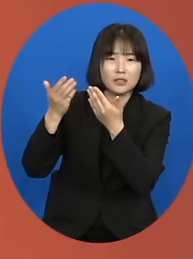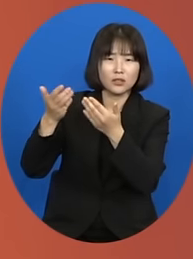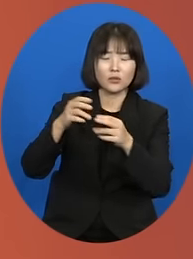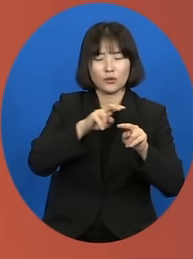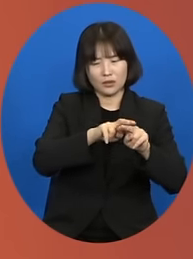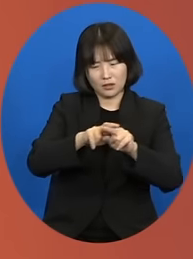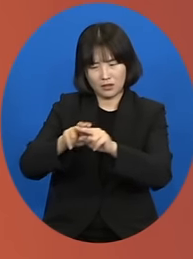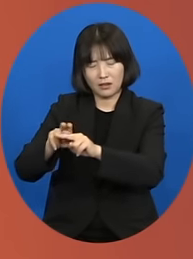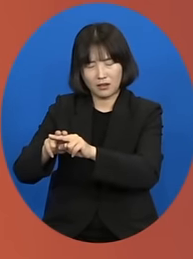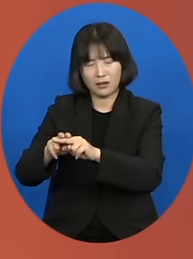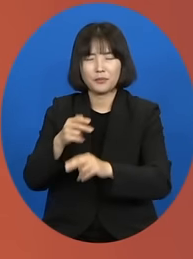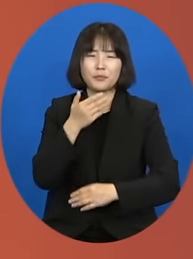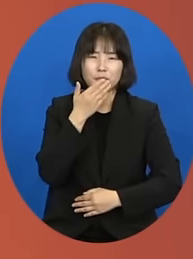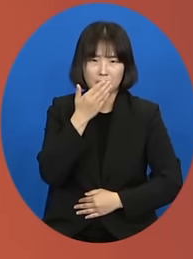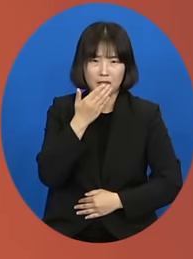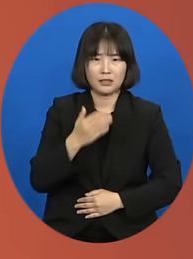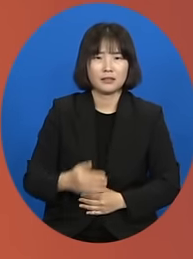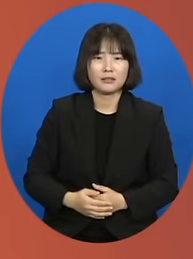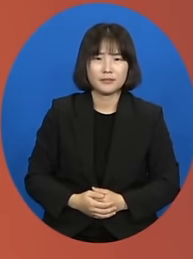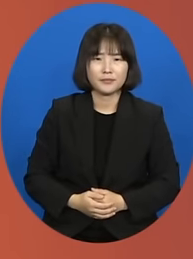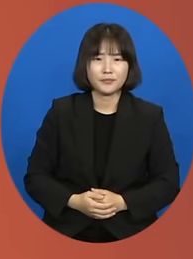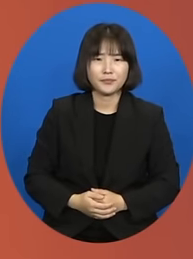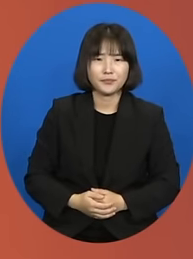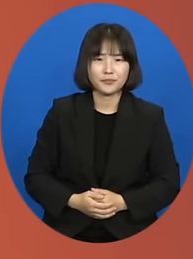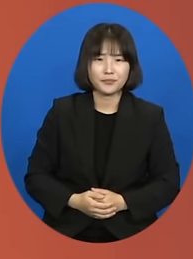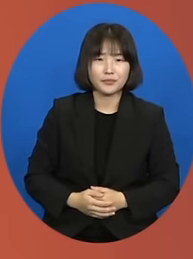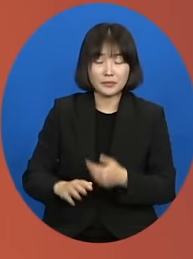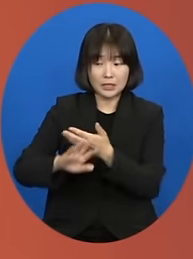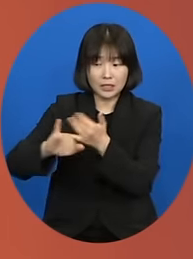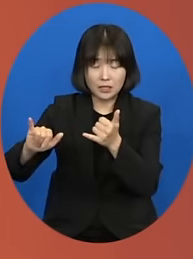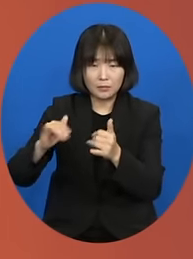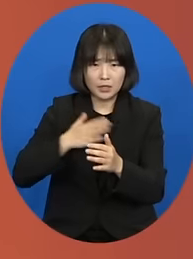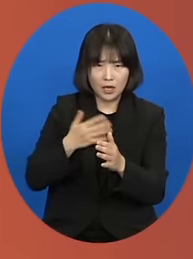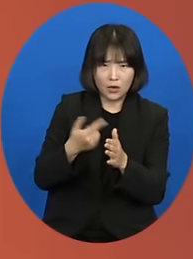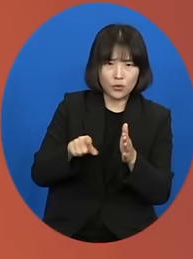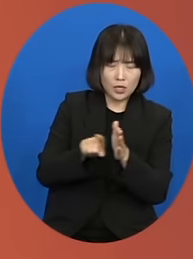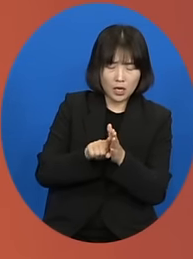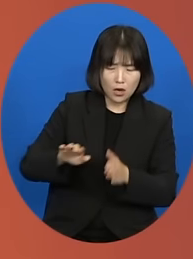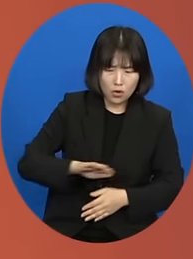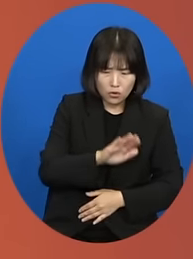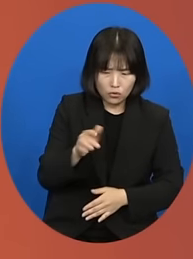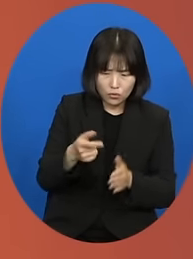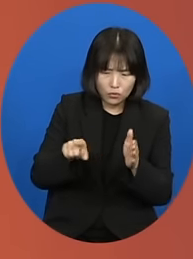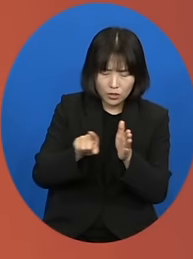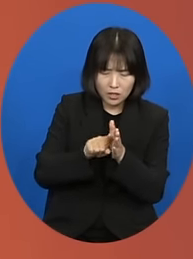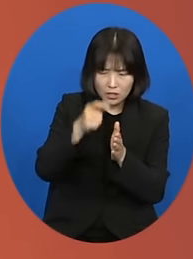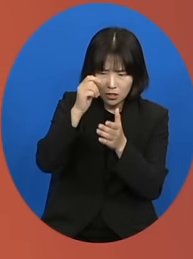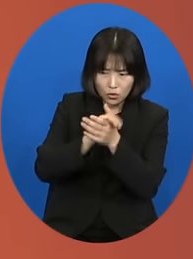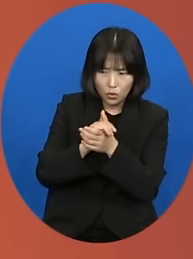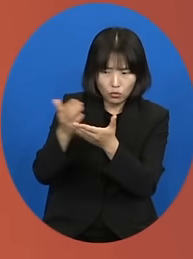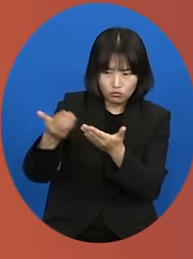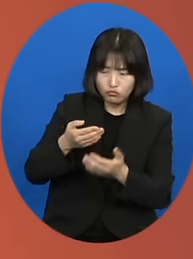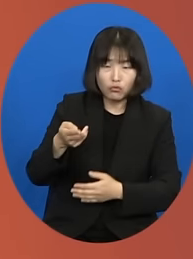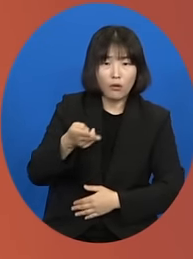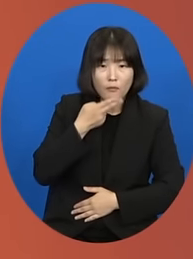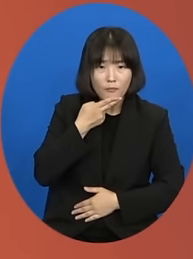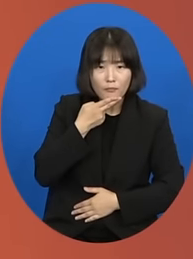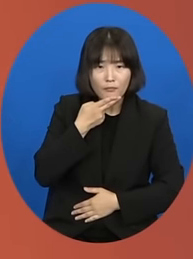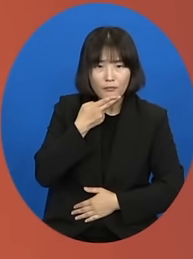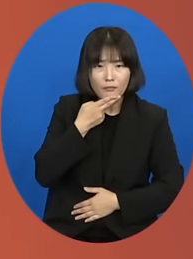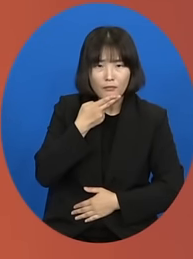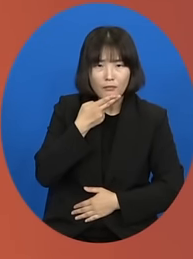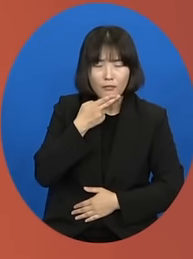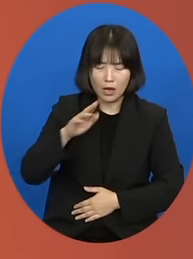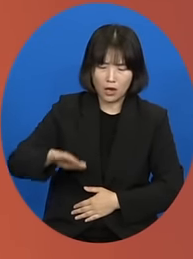있을 수 있기 때문에 그렇습니다. 누군가가 나를 위해서, 우리를 위해서 기도해 주지 않았다면 죄된 우리가